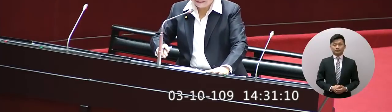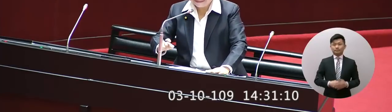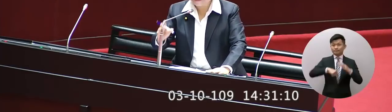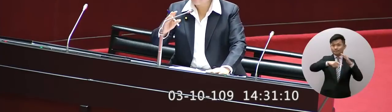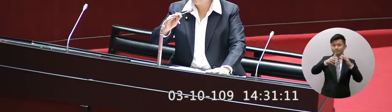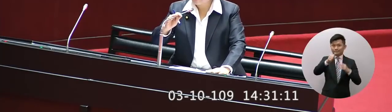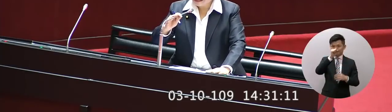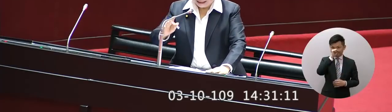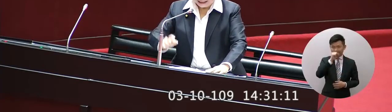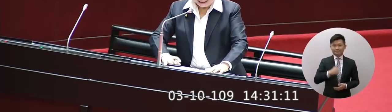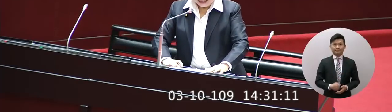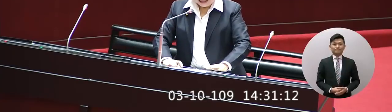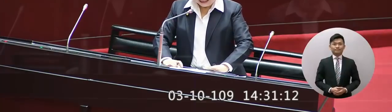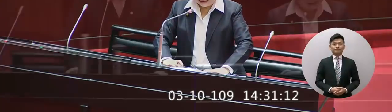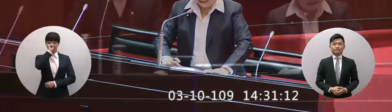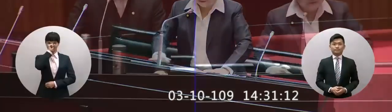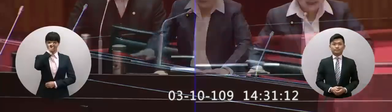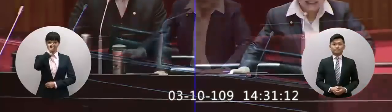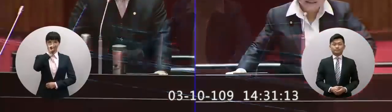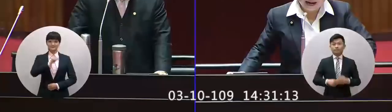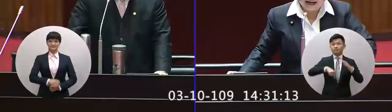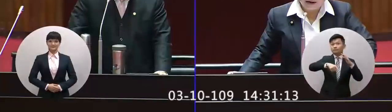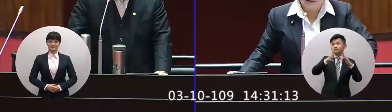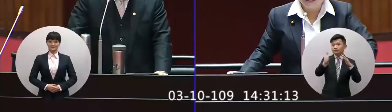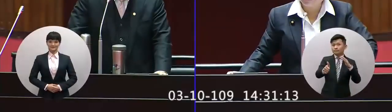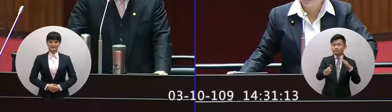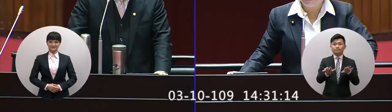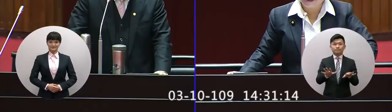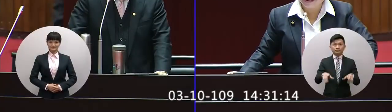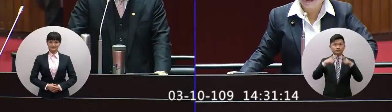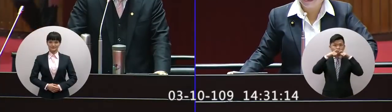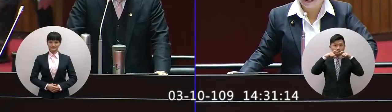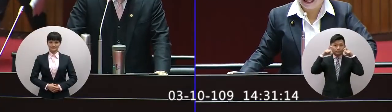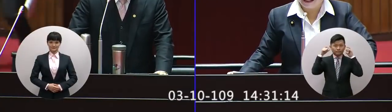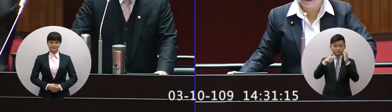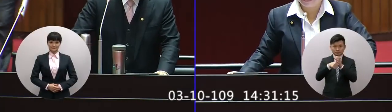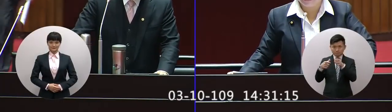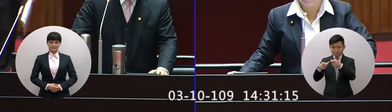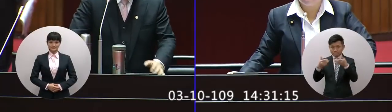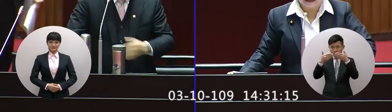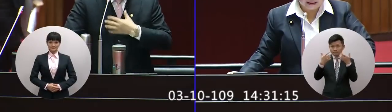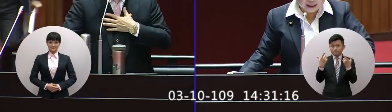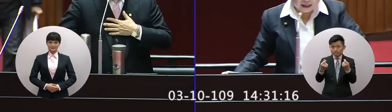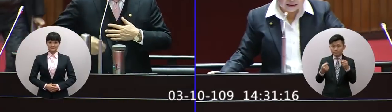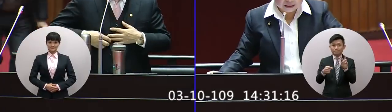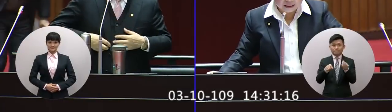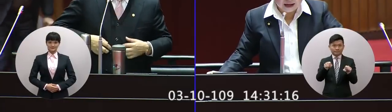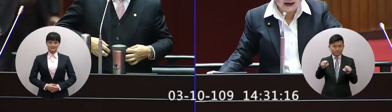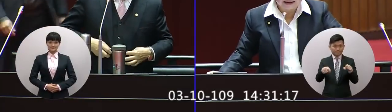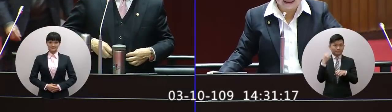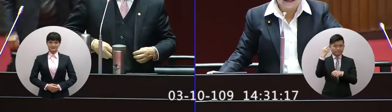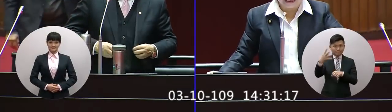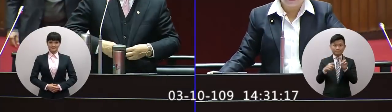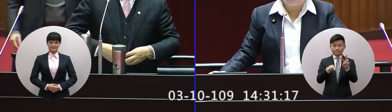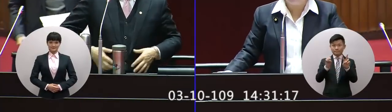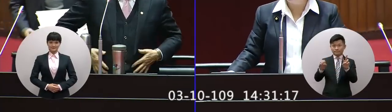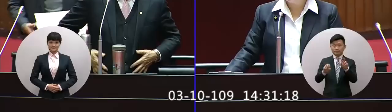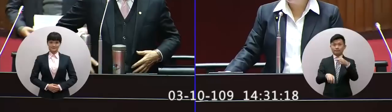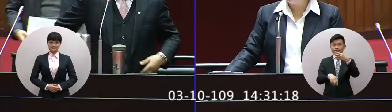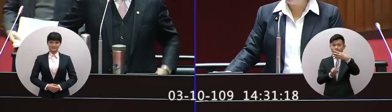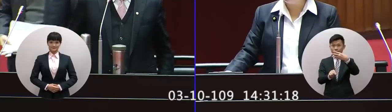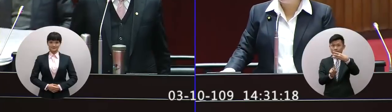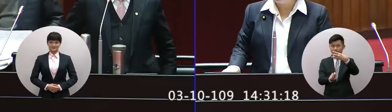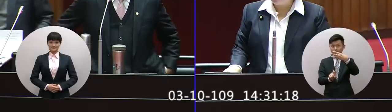院长好， 委员你好。 一定有，但今嘛口罩实名制2.0，12号呢要上